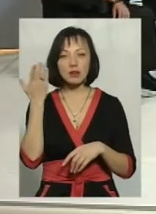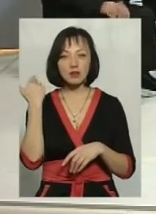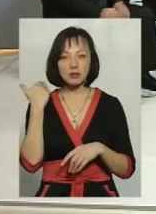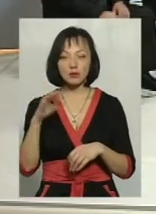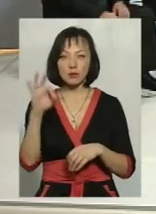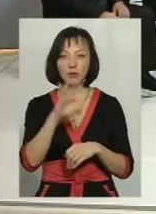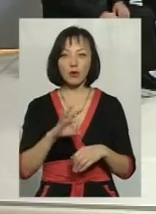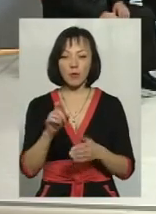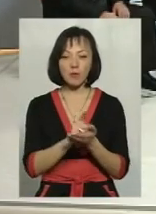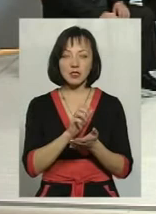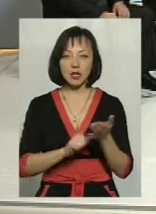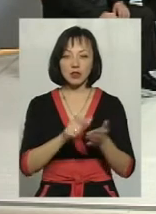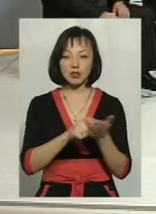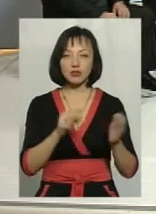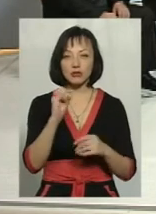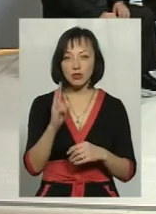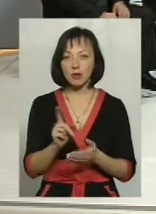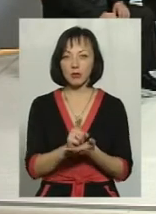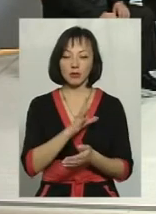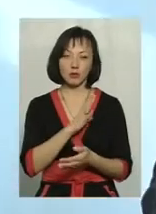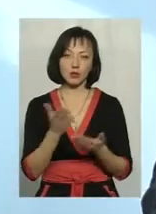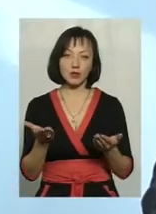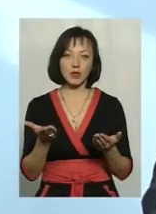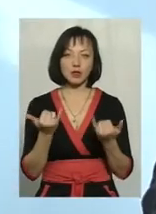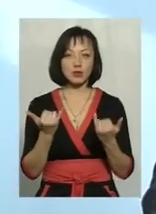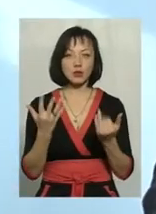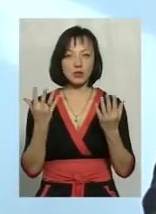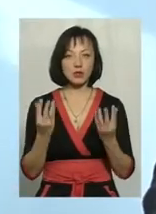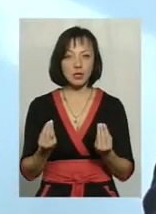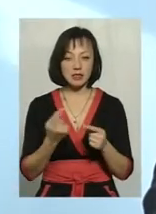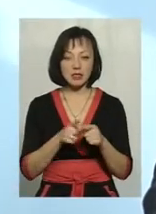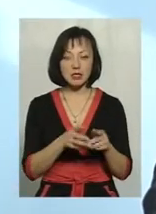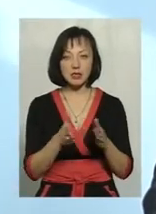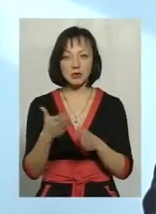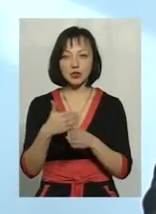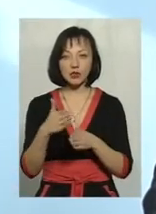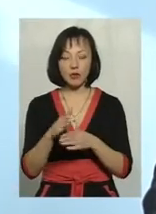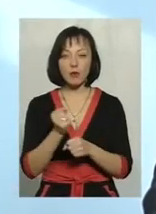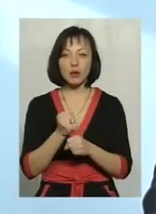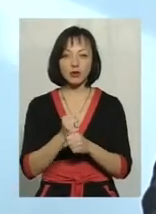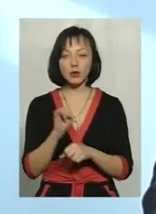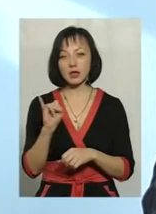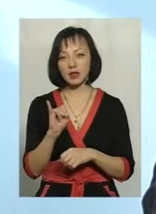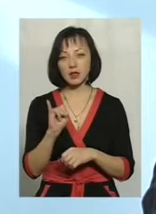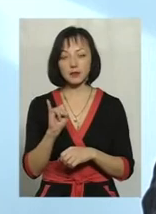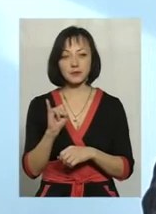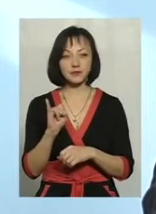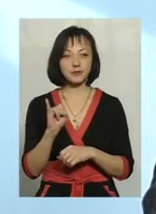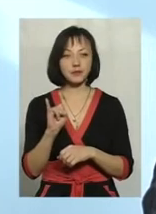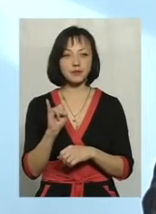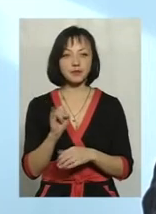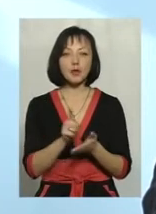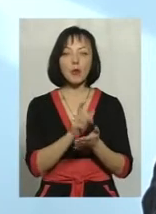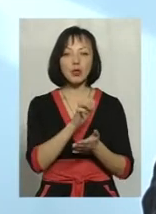про фіскальний чек, який має бути. На сьогодні вже ця система частково працює і фіскальна